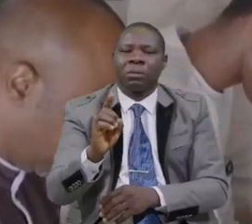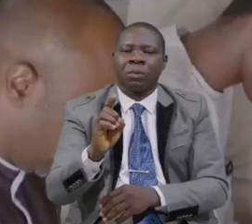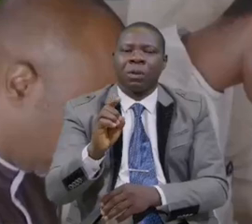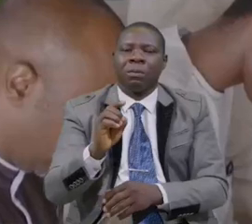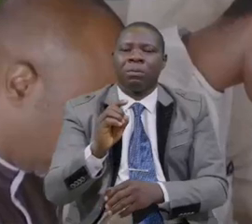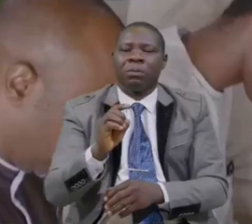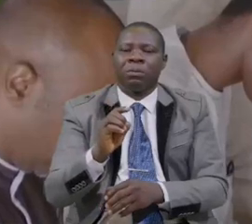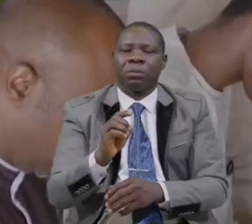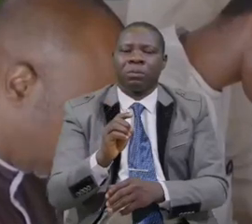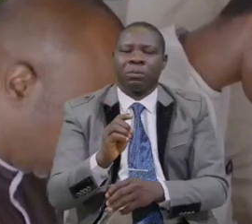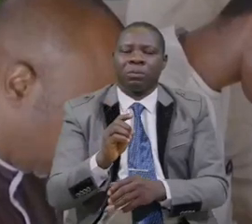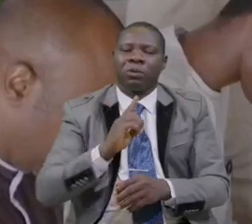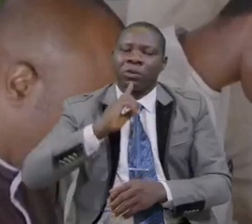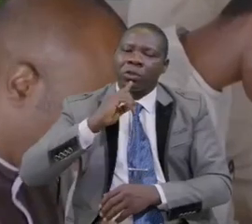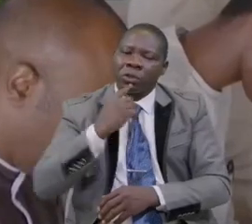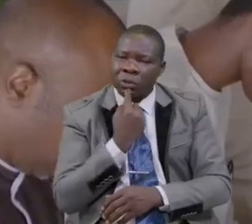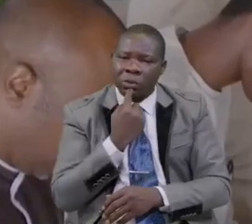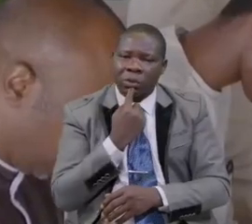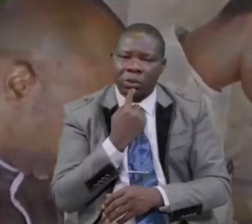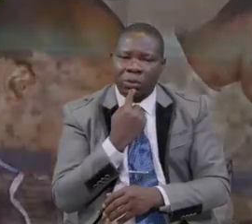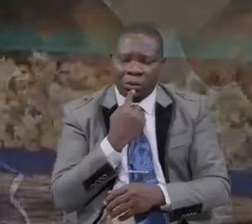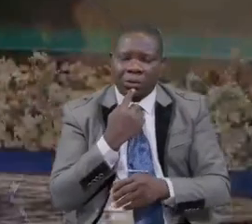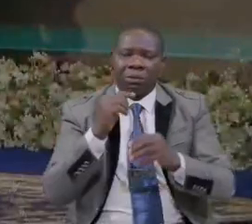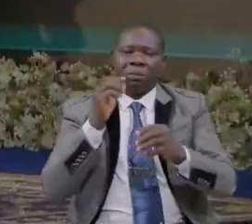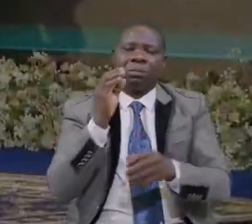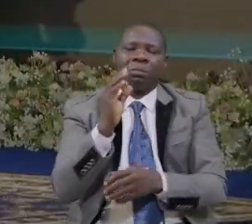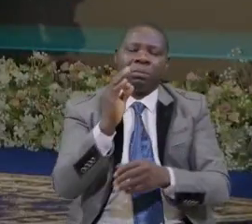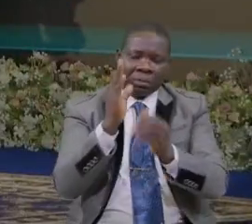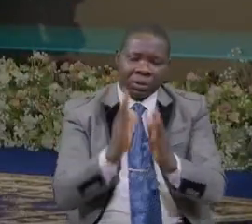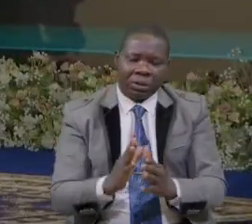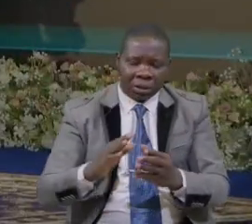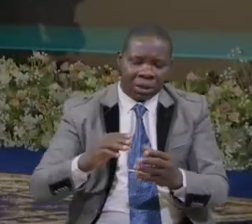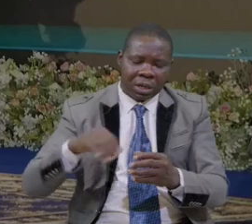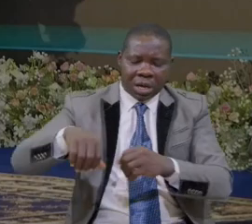que le ministre consacré et importuné, oin.